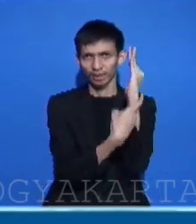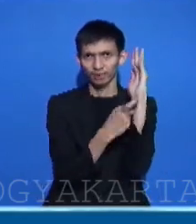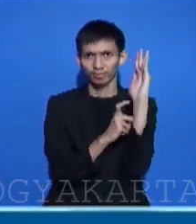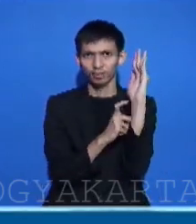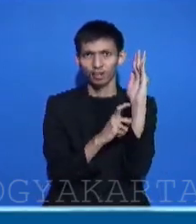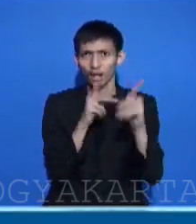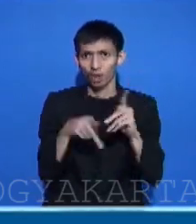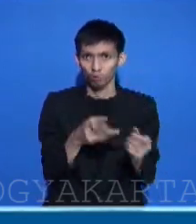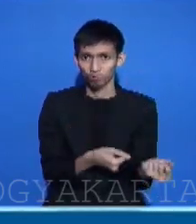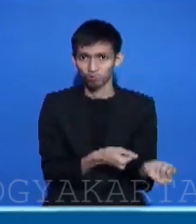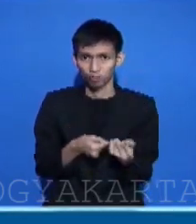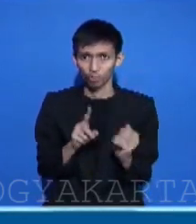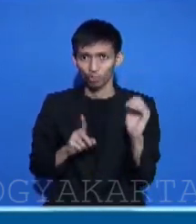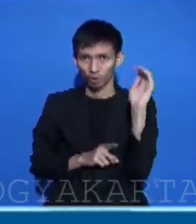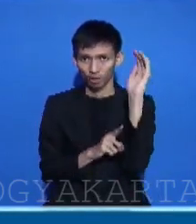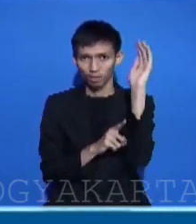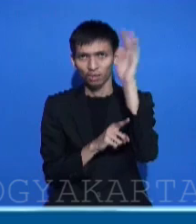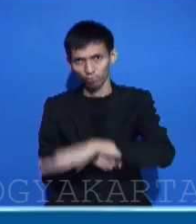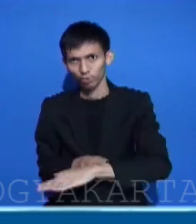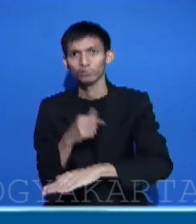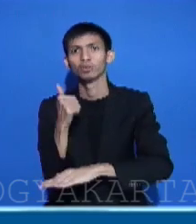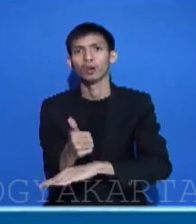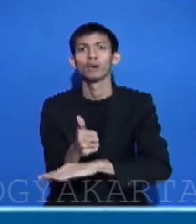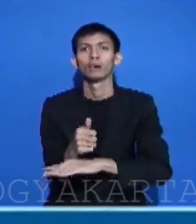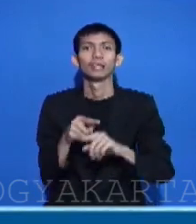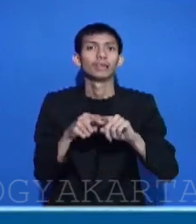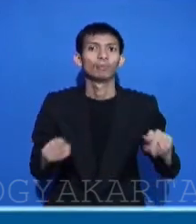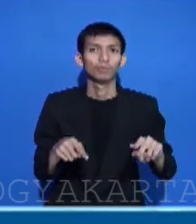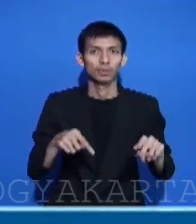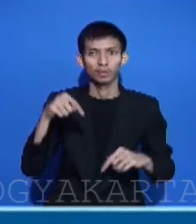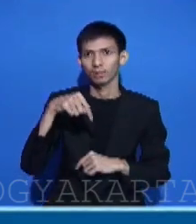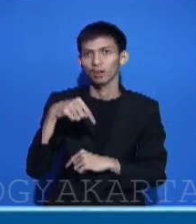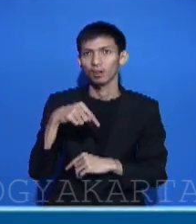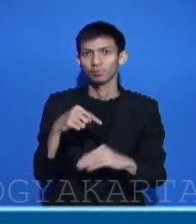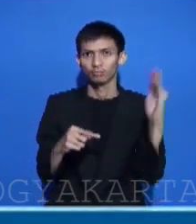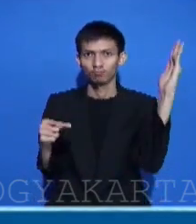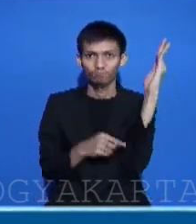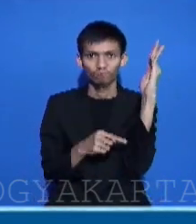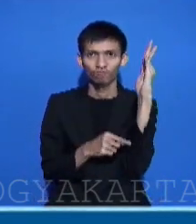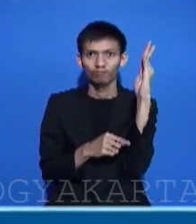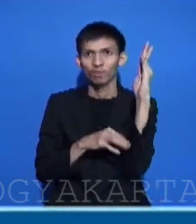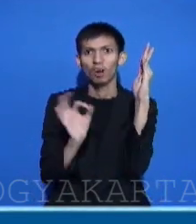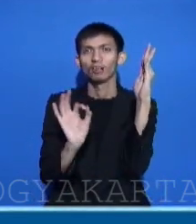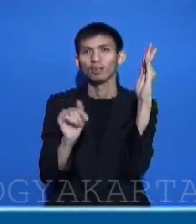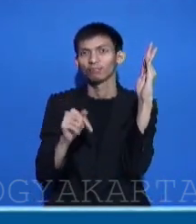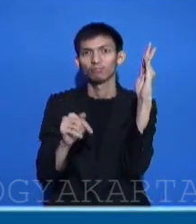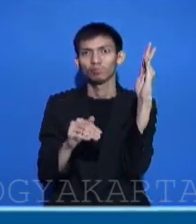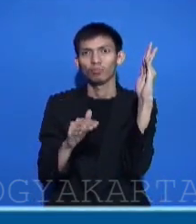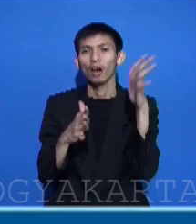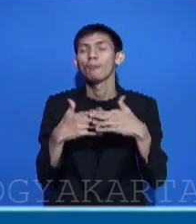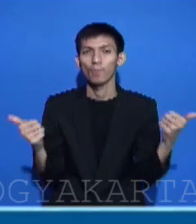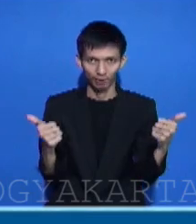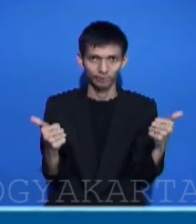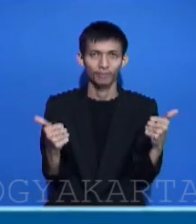sakit ambruk dan wonten omo ing Kang reboso taneman telogadanipun Sardi